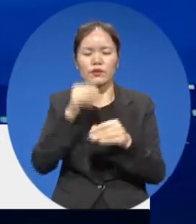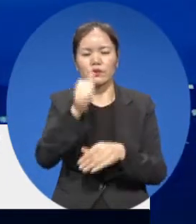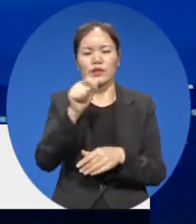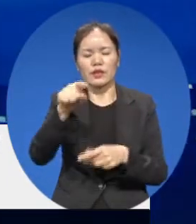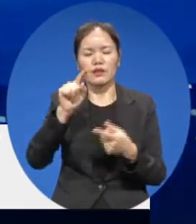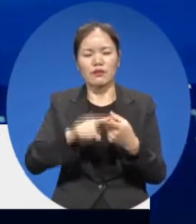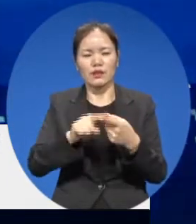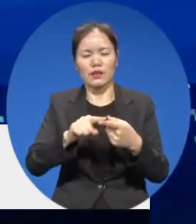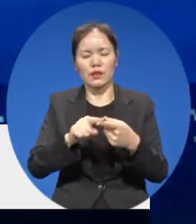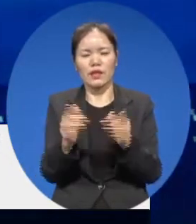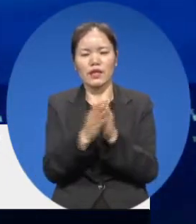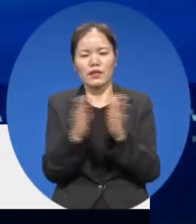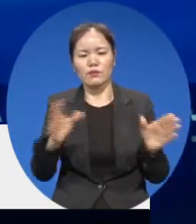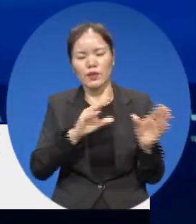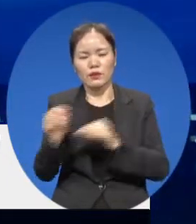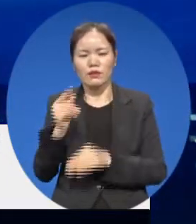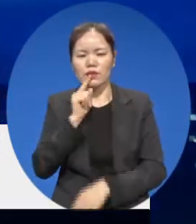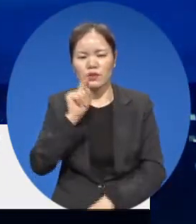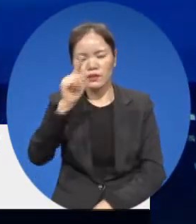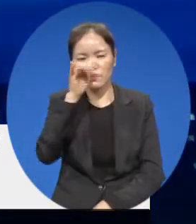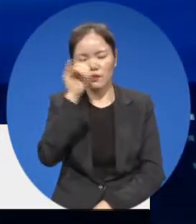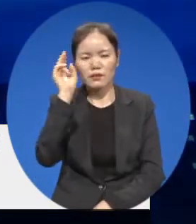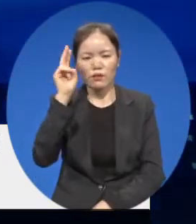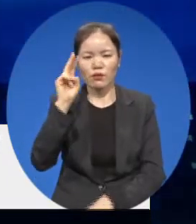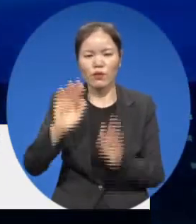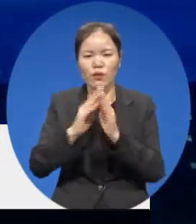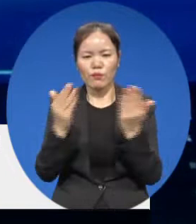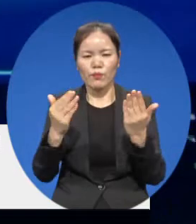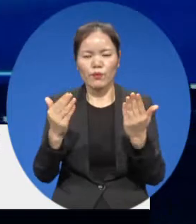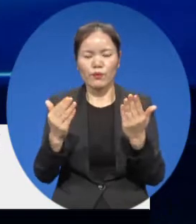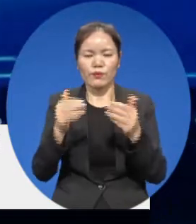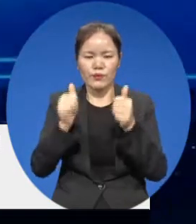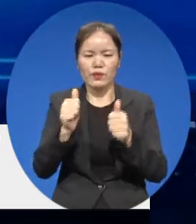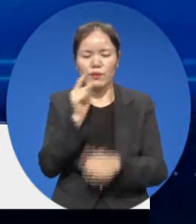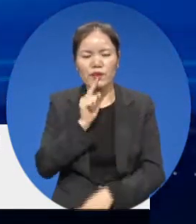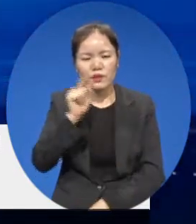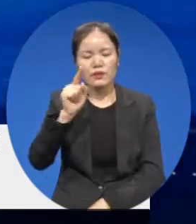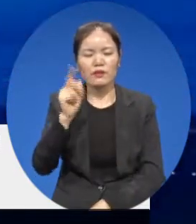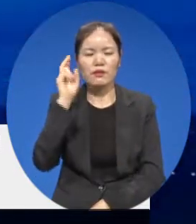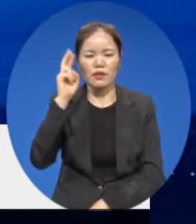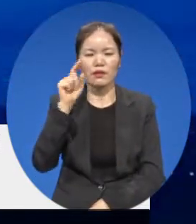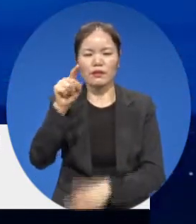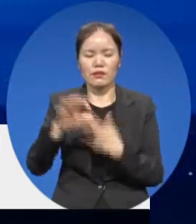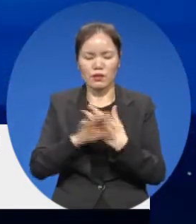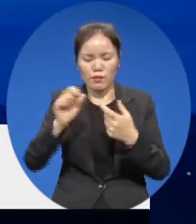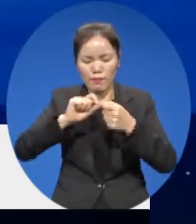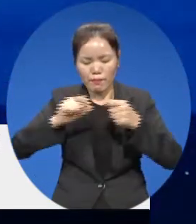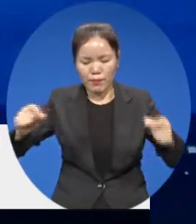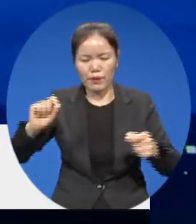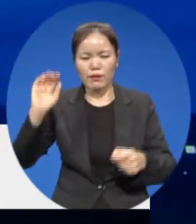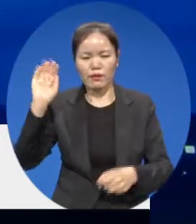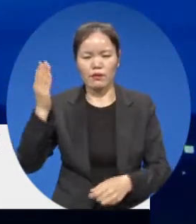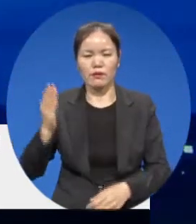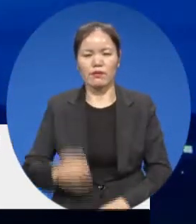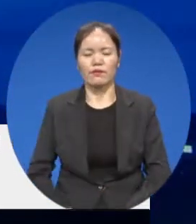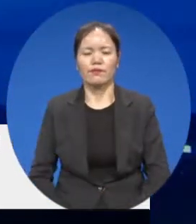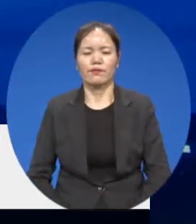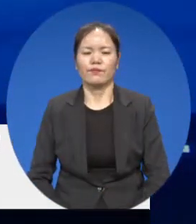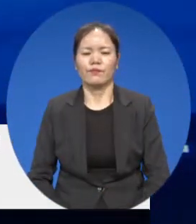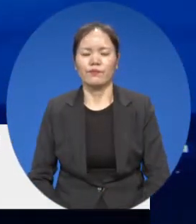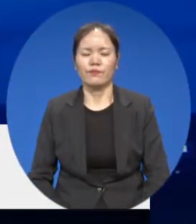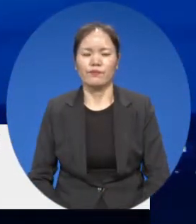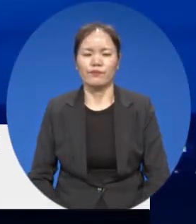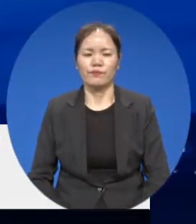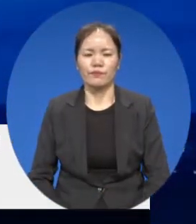집행 정지를 신청을 할 것이고 도 본안 소송에 들어갈 수도 있습니다 그러면 이 양상이 상당히 길어질 수도 있을 텐데 이 같은 가운데